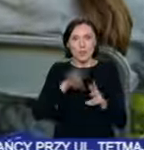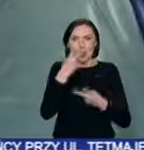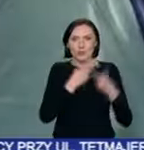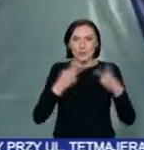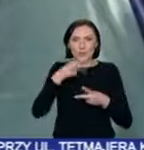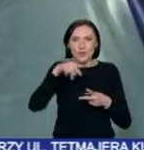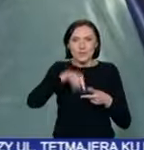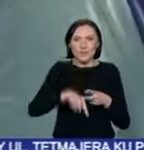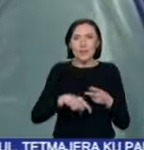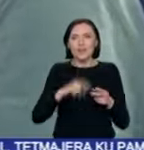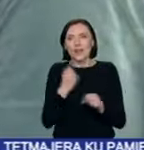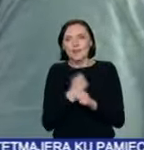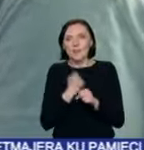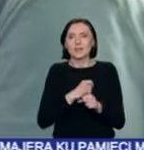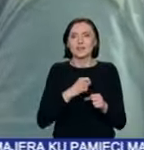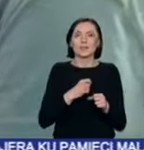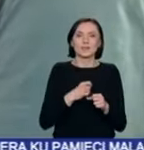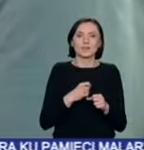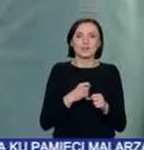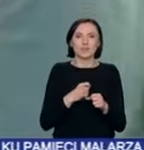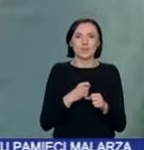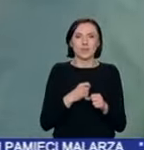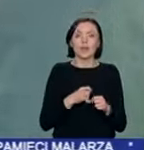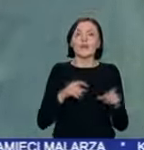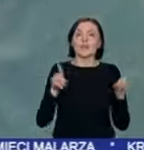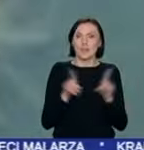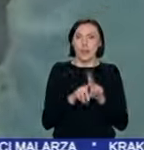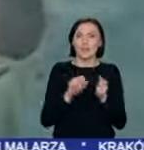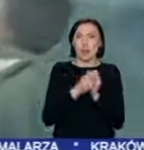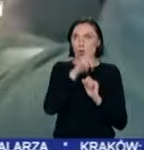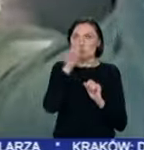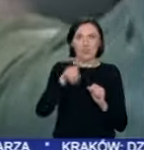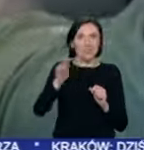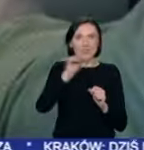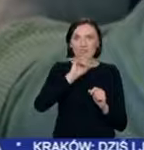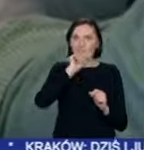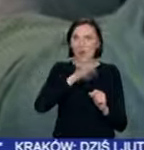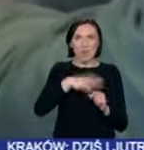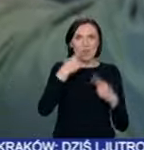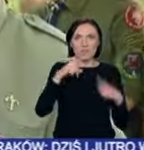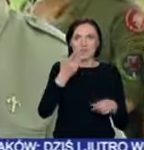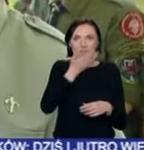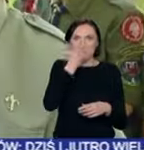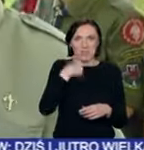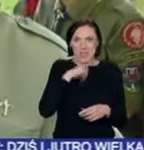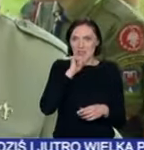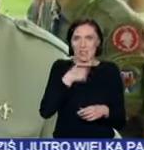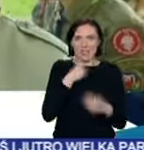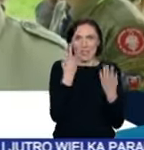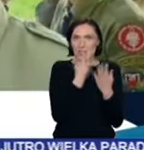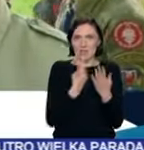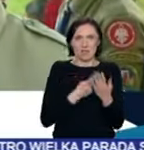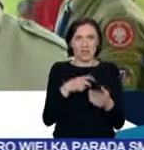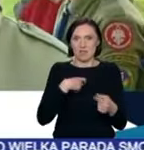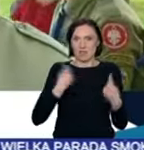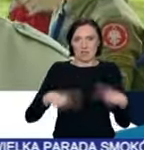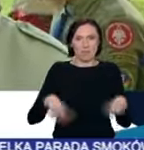poszukiwaniu minerałów i skamielin. Ale są też tacy, którzy jej jeszcze nie poznali. Nigdy ich nie czytałam,